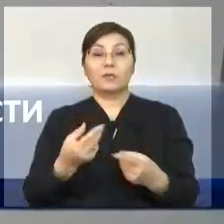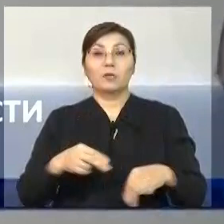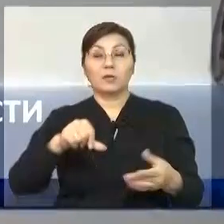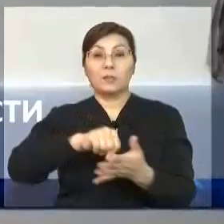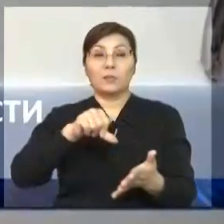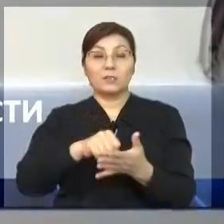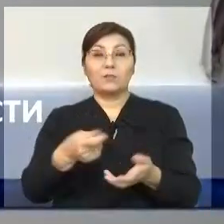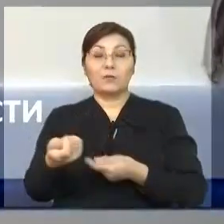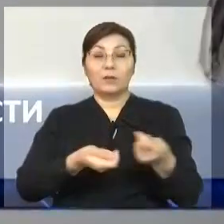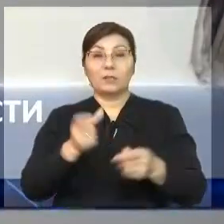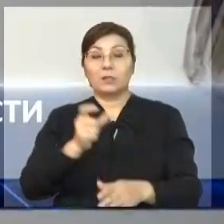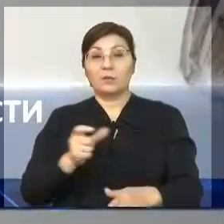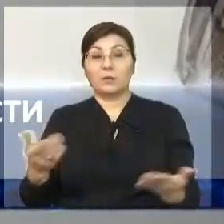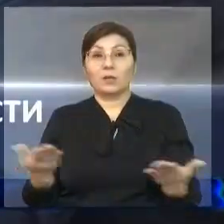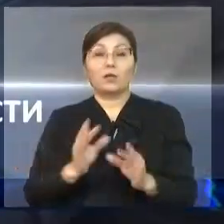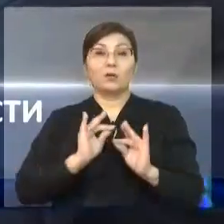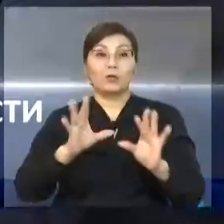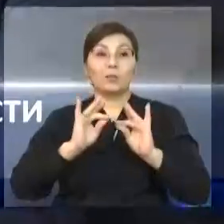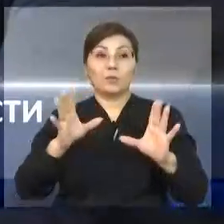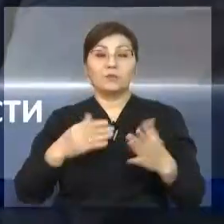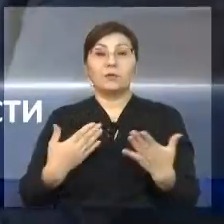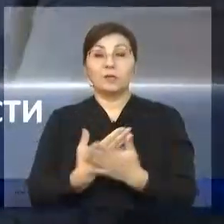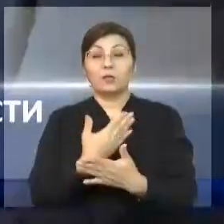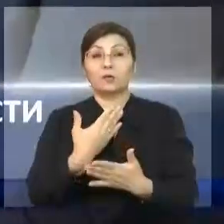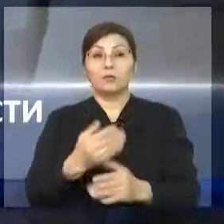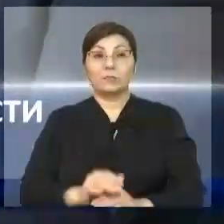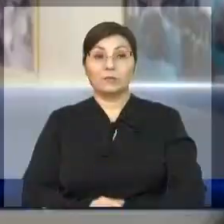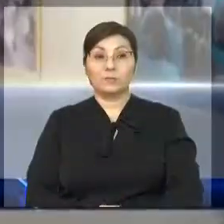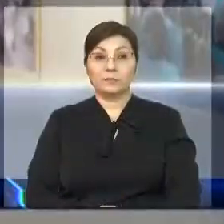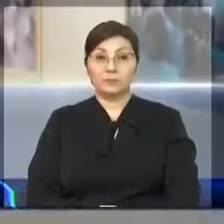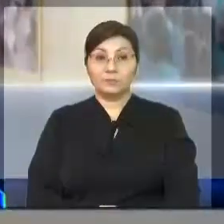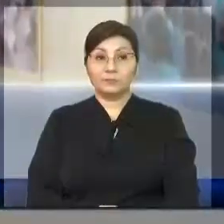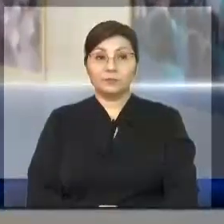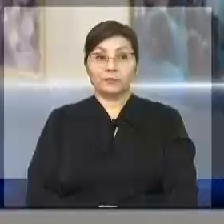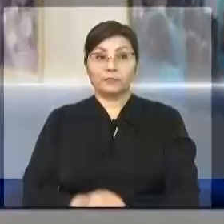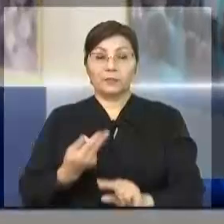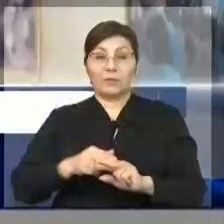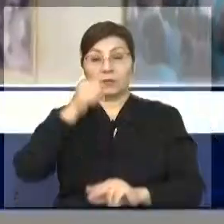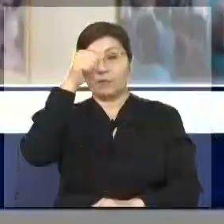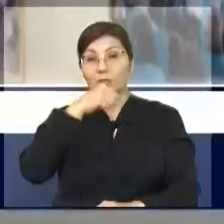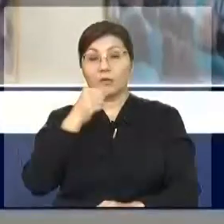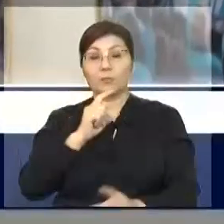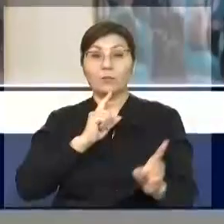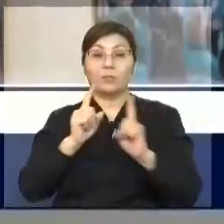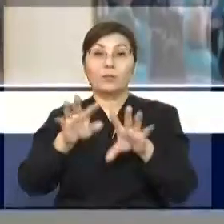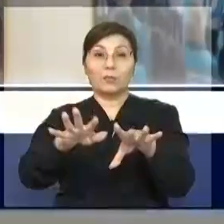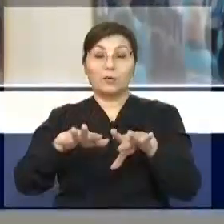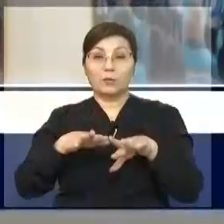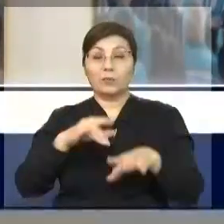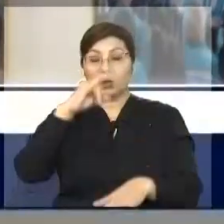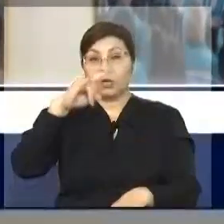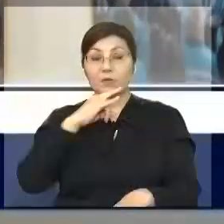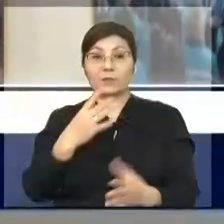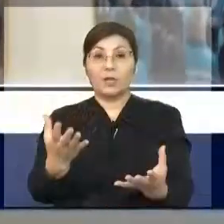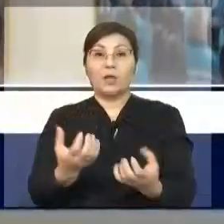участие ведущие эксперты, которые обсудили грядущие новшества. В этом году парламентом Республики Казахстан